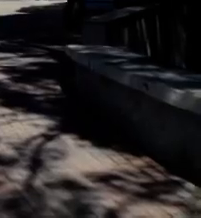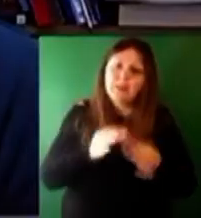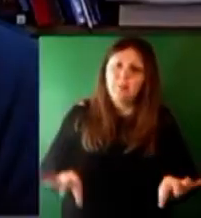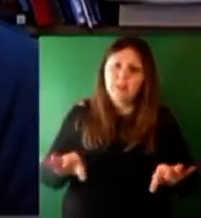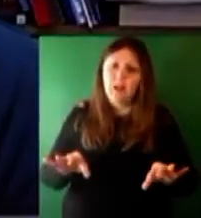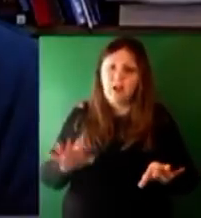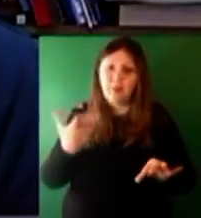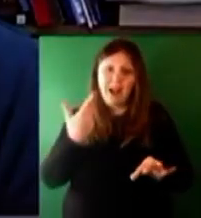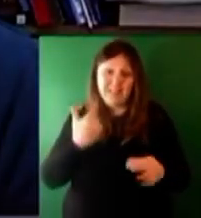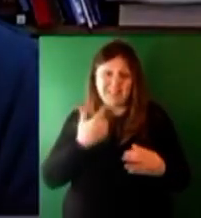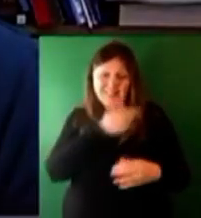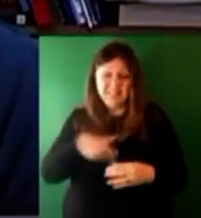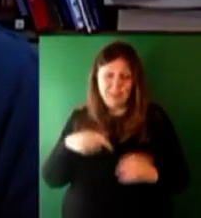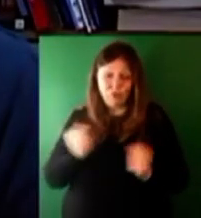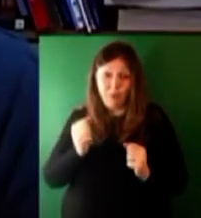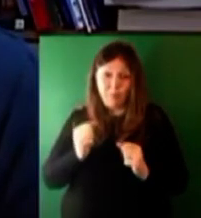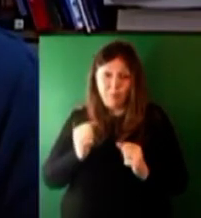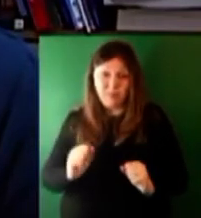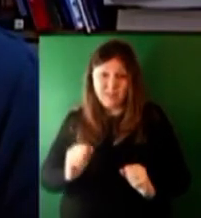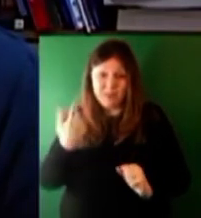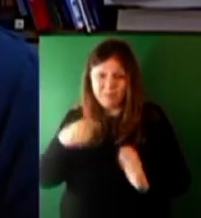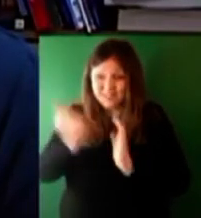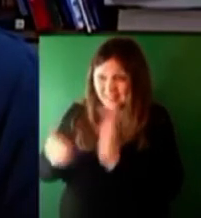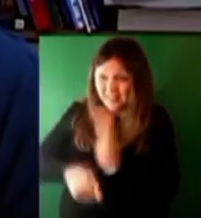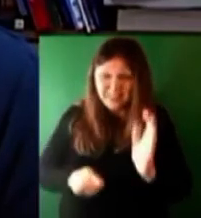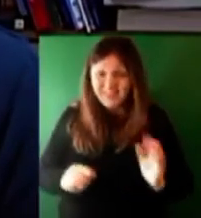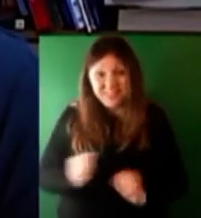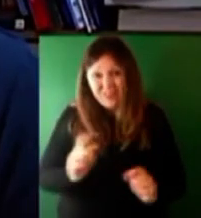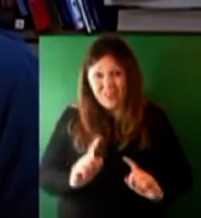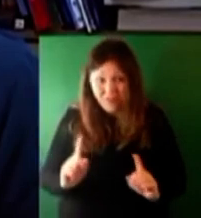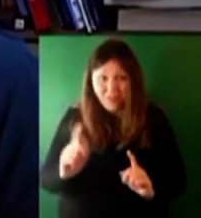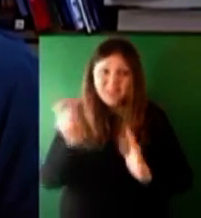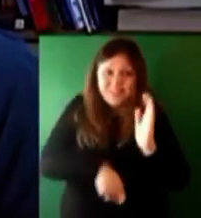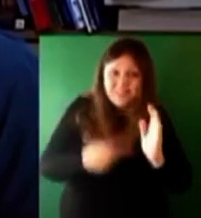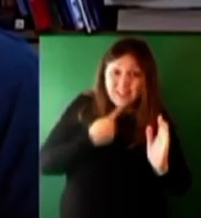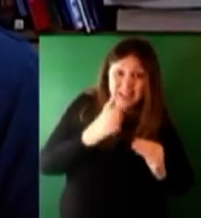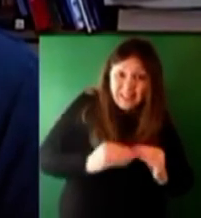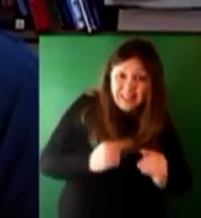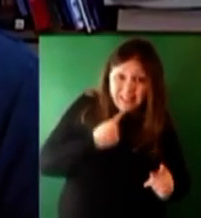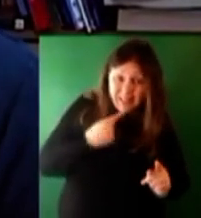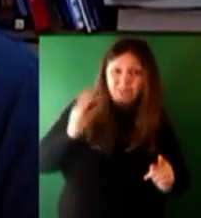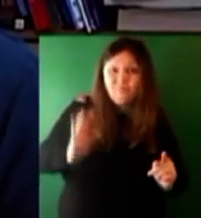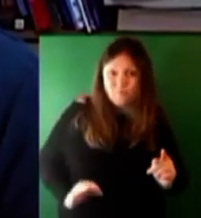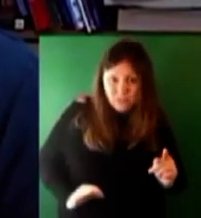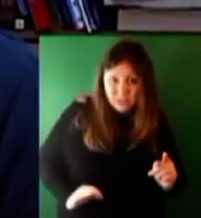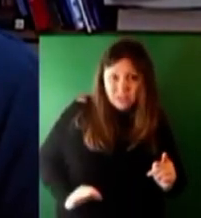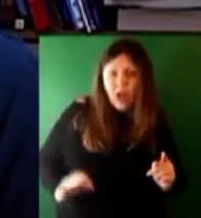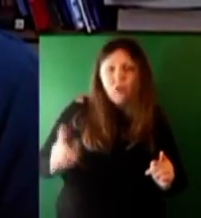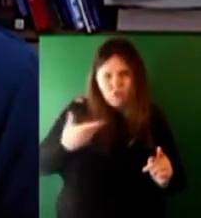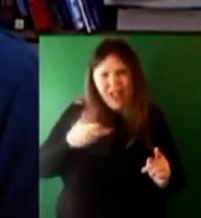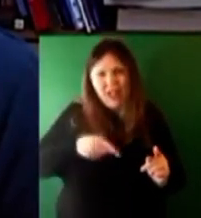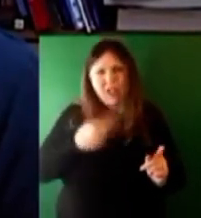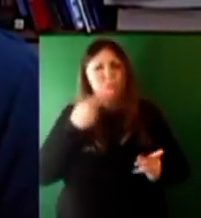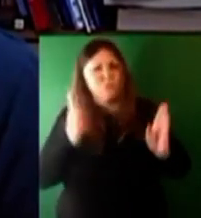regione puglia metterà a disposizione delle persone positive che non necessitano di cure ospedaliere o che vengono